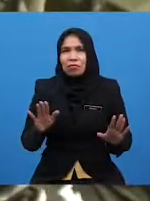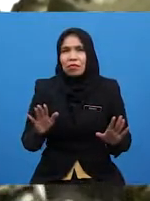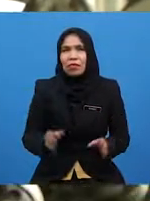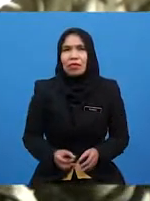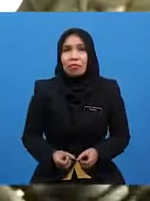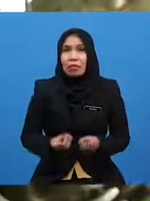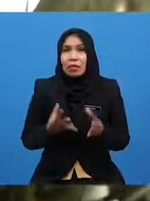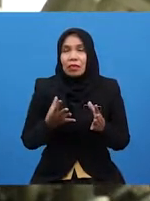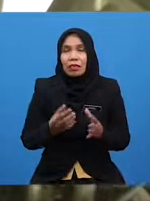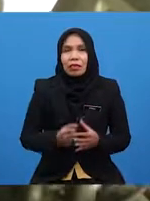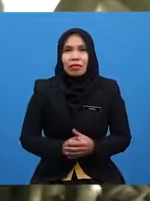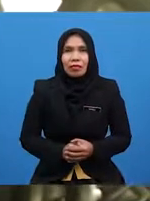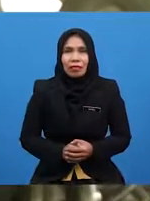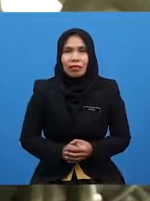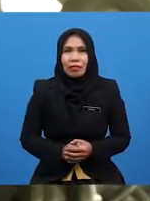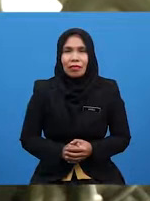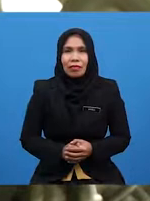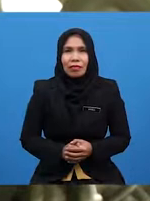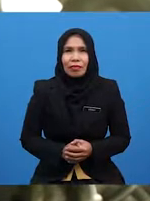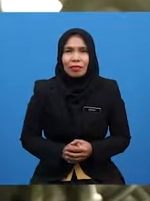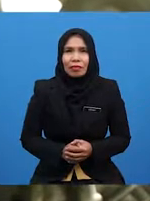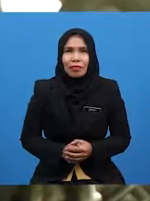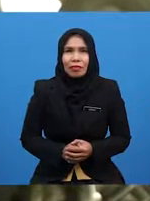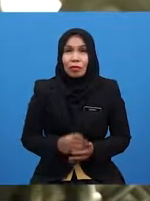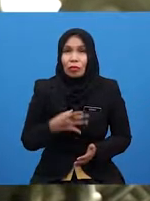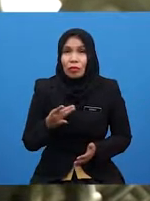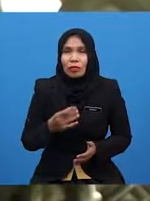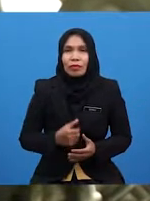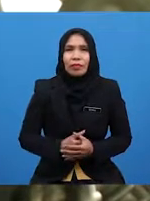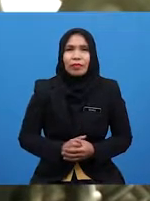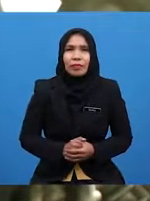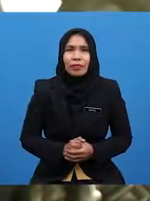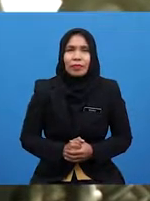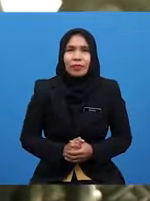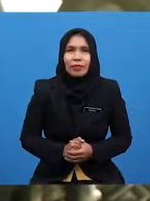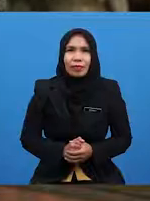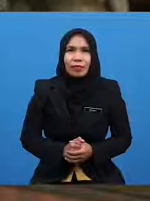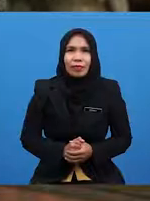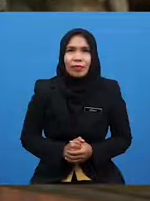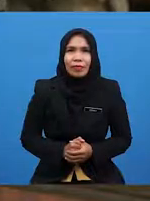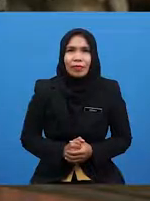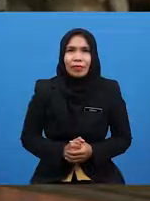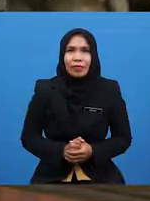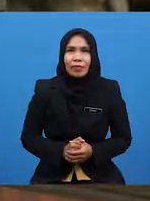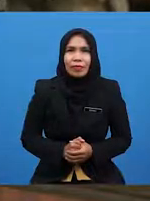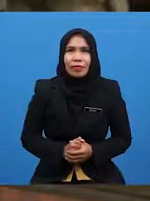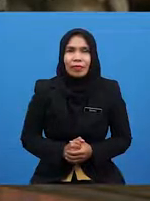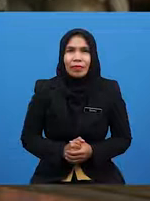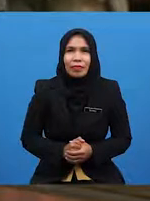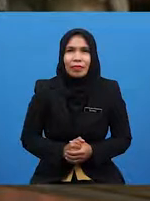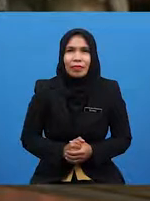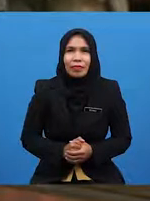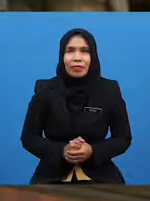yang membuat arca ni. Jadi dia kalau ikutkan perlu dan juga diberi